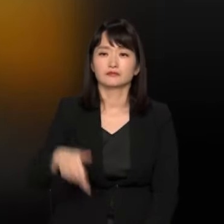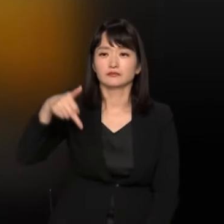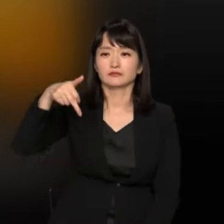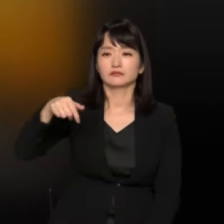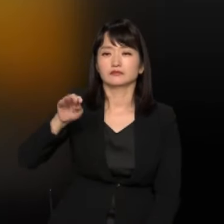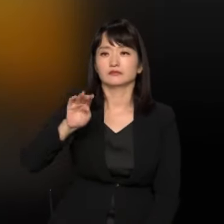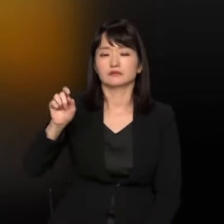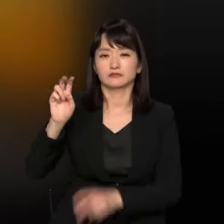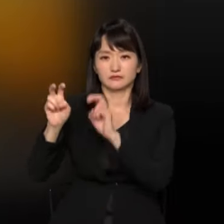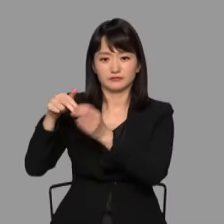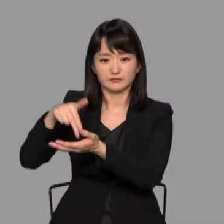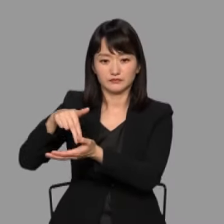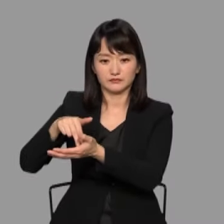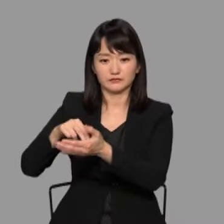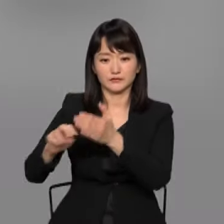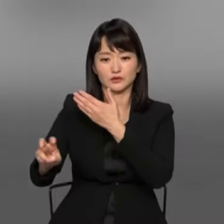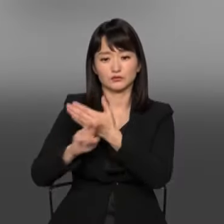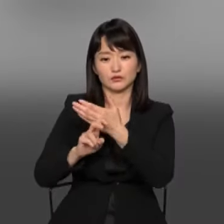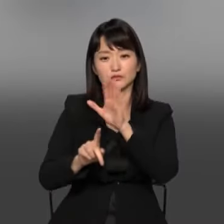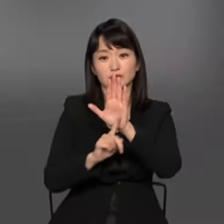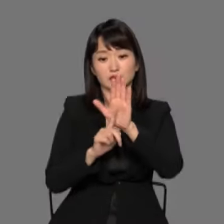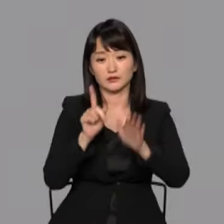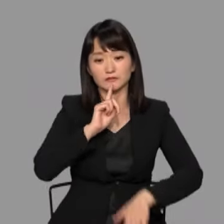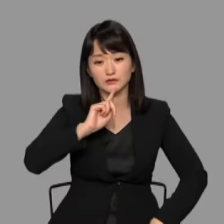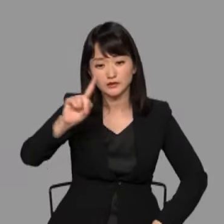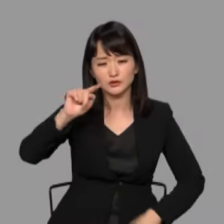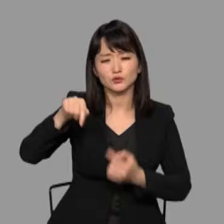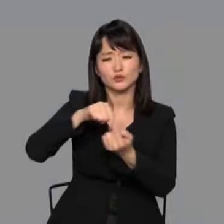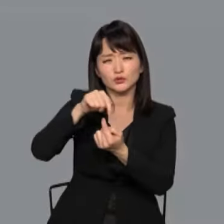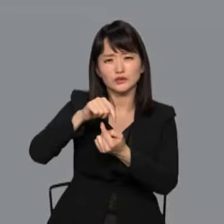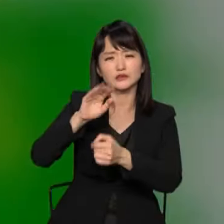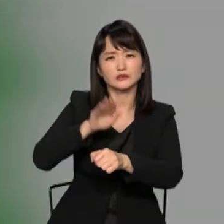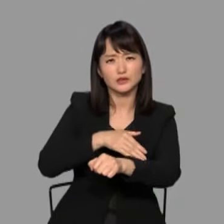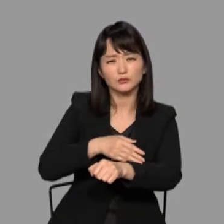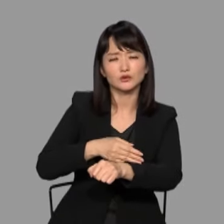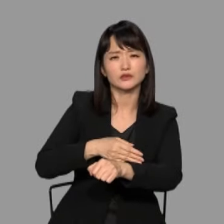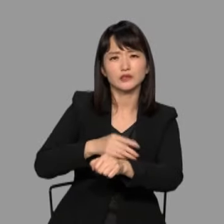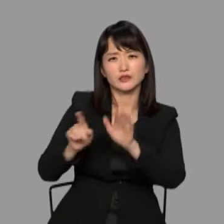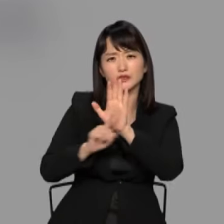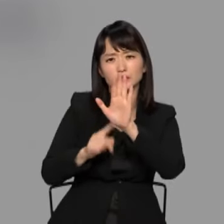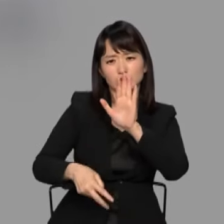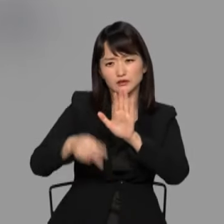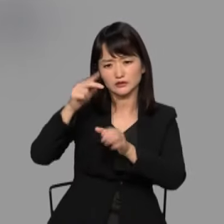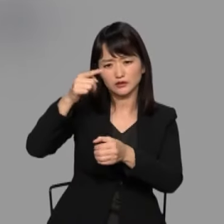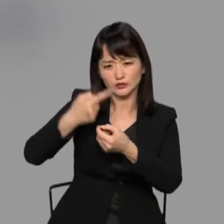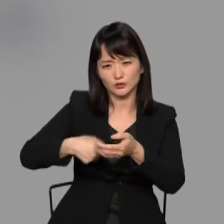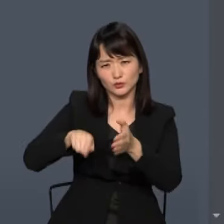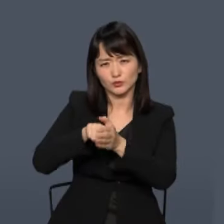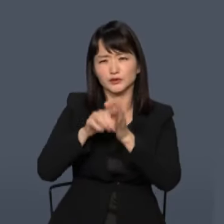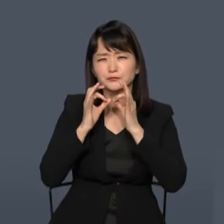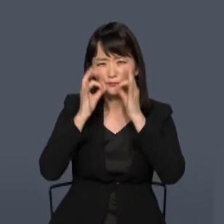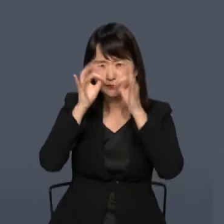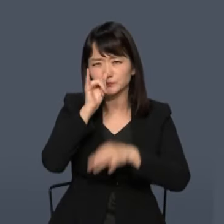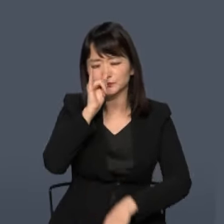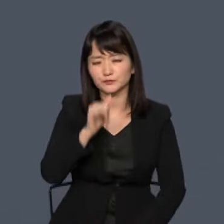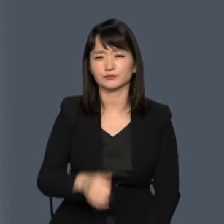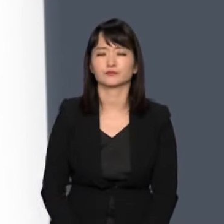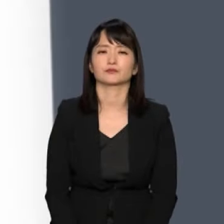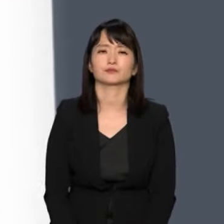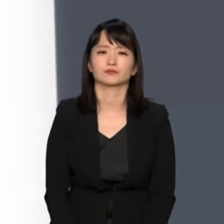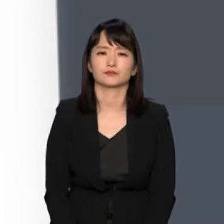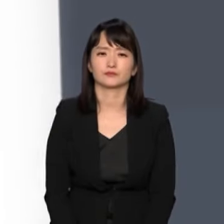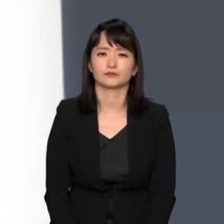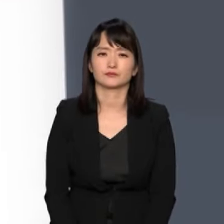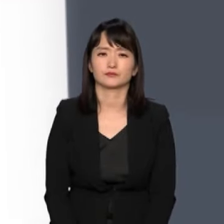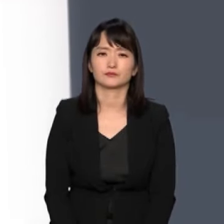측은 부정광고 신고 채널 운영 등 부당 광고 근절을 위해 다양한 노력을 기울이고 있다고 해명했습니다 JTBC